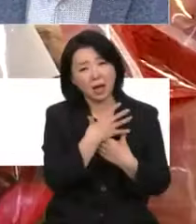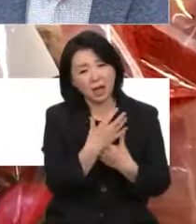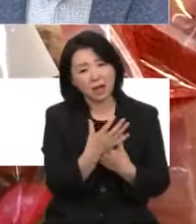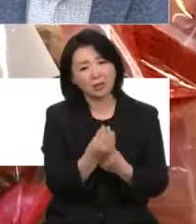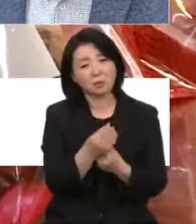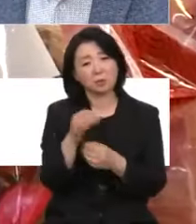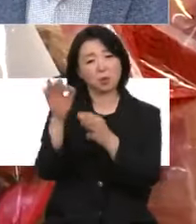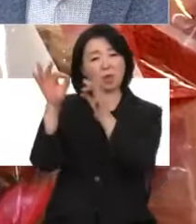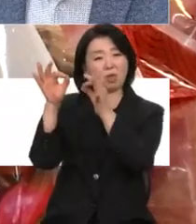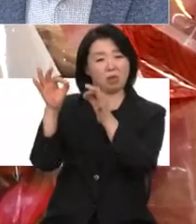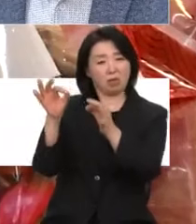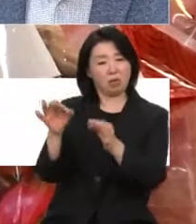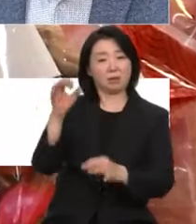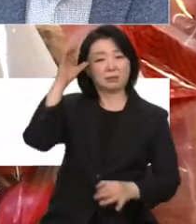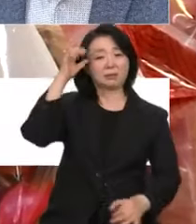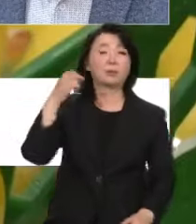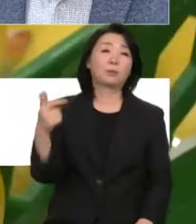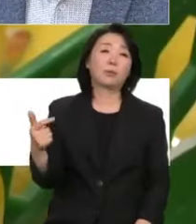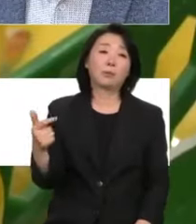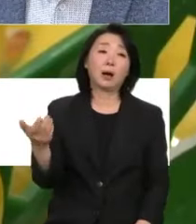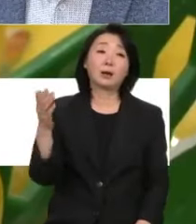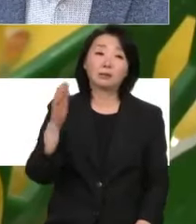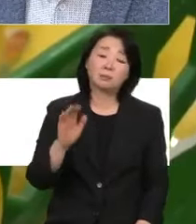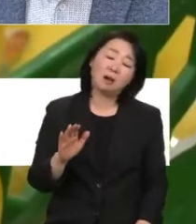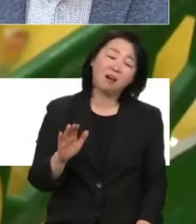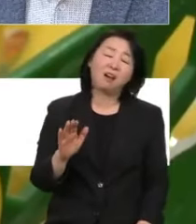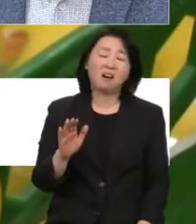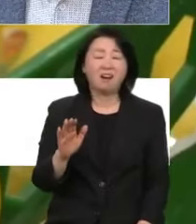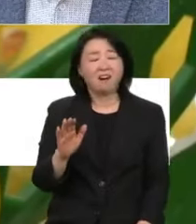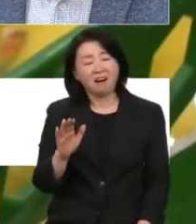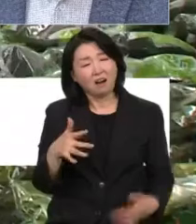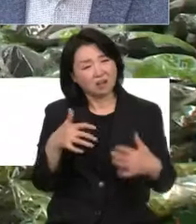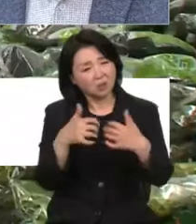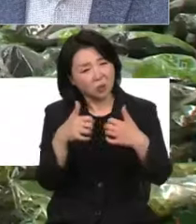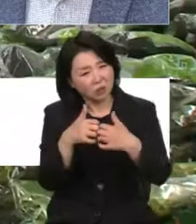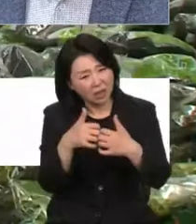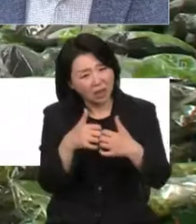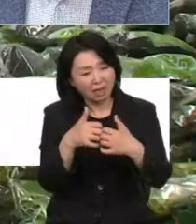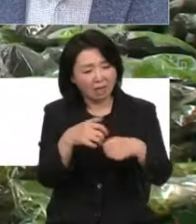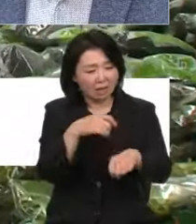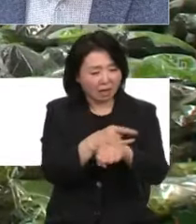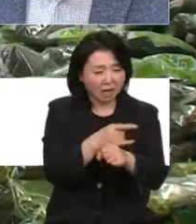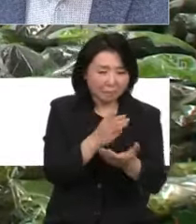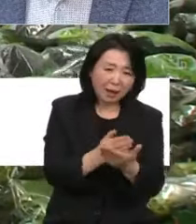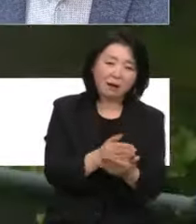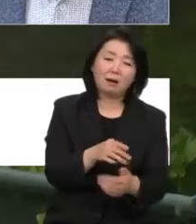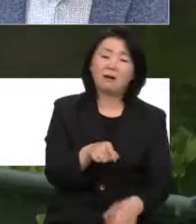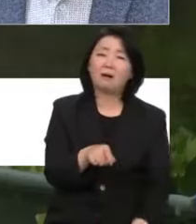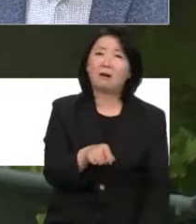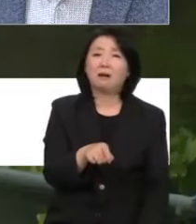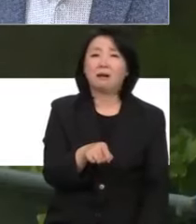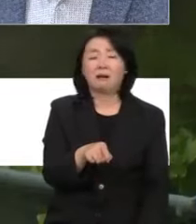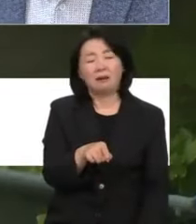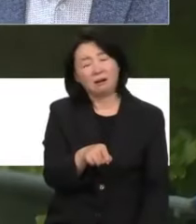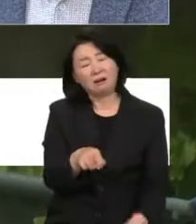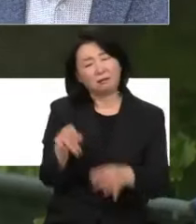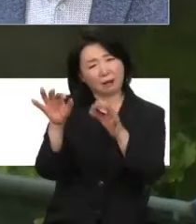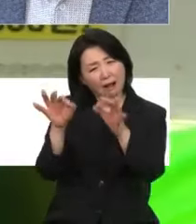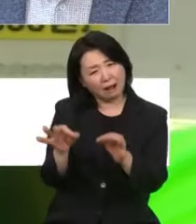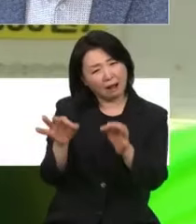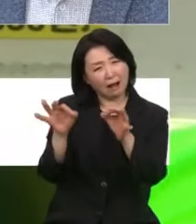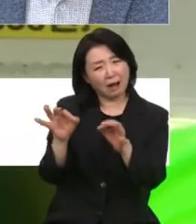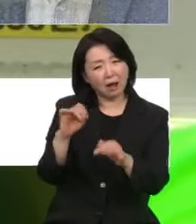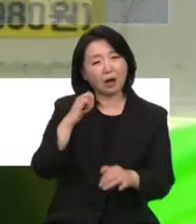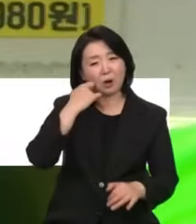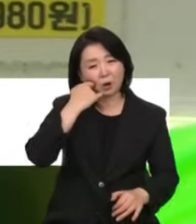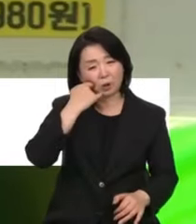떨어질 거를 좀 많이 기대를 했는데 양상이 어떻게 전개되느냐에 따라서 물가가 내려가기 좀 어려운 상황이